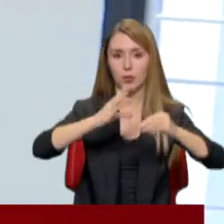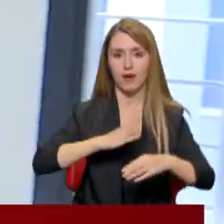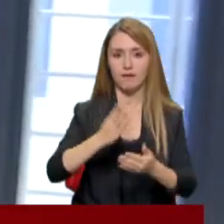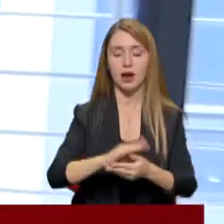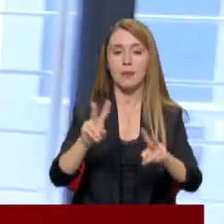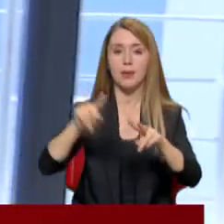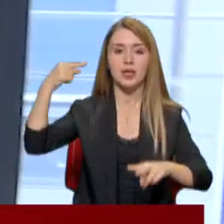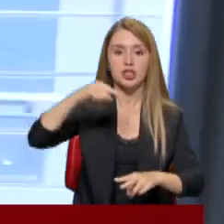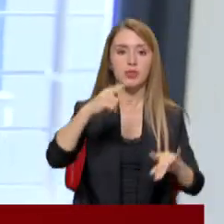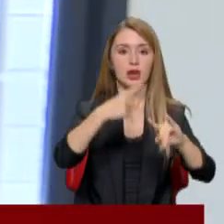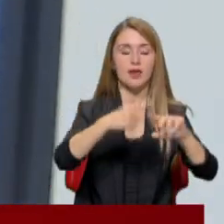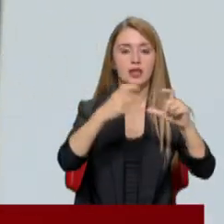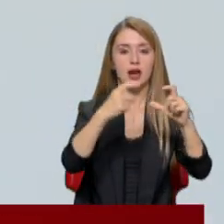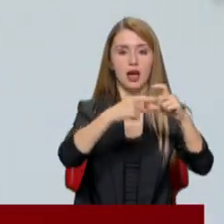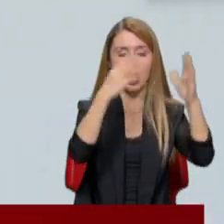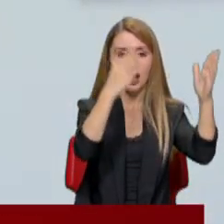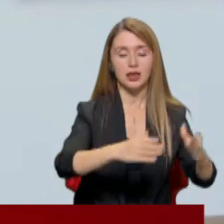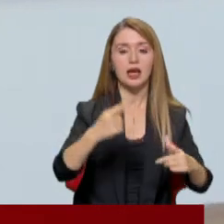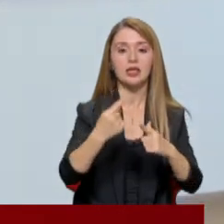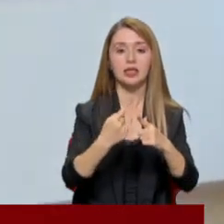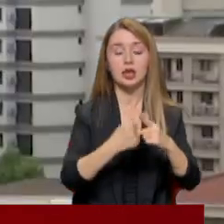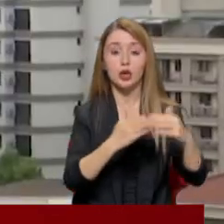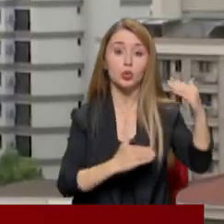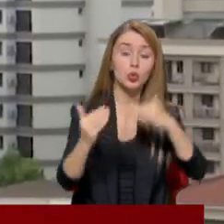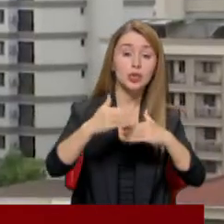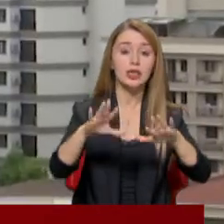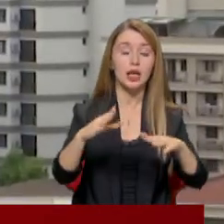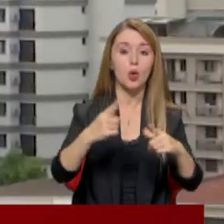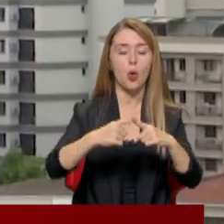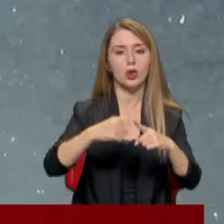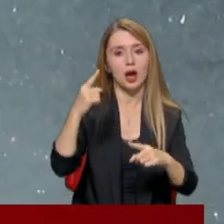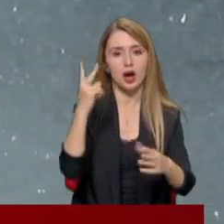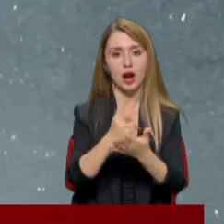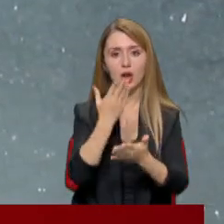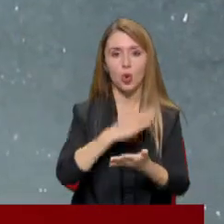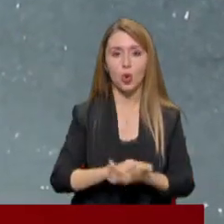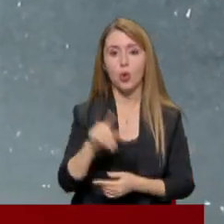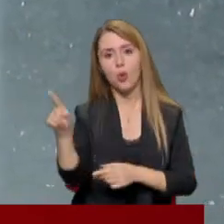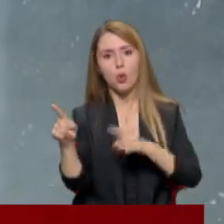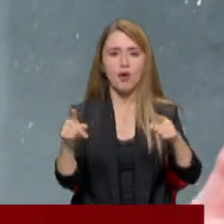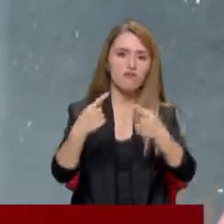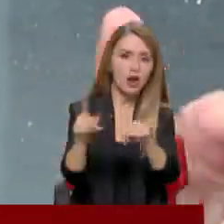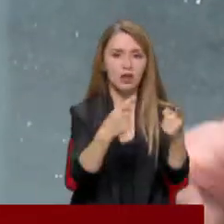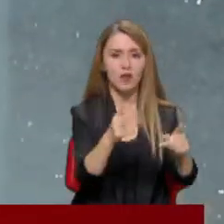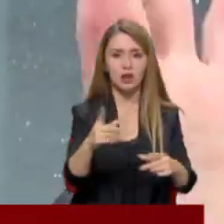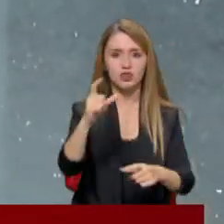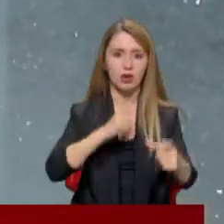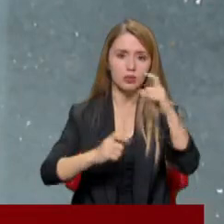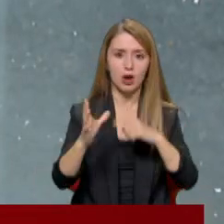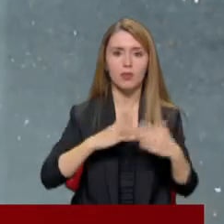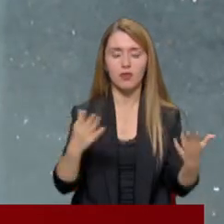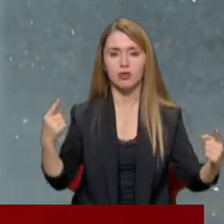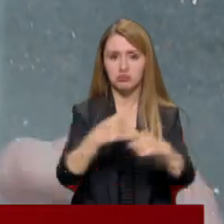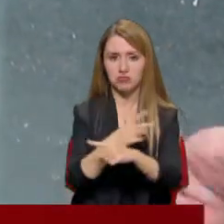Mehmet şimşekle Hafize gay erkana kiralar yüksek mi Değil mi hala ortak karar veremiyor diğeri öyle diyor diğeri böyle hakikaten ciddi bir